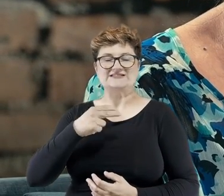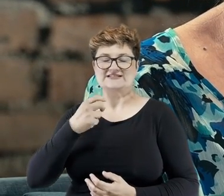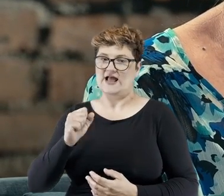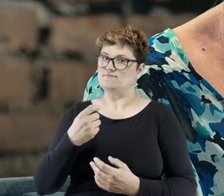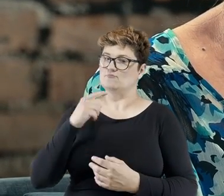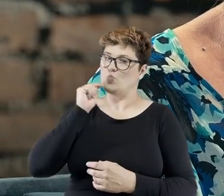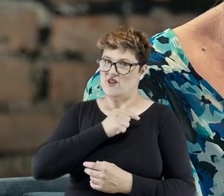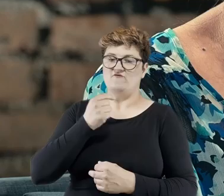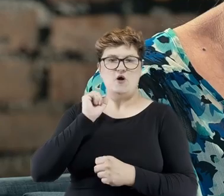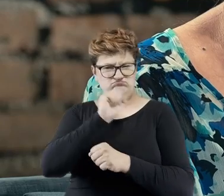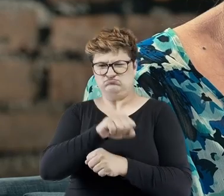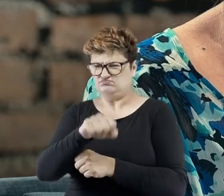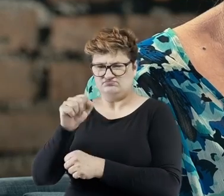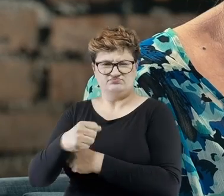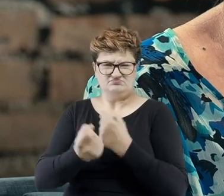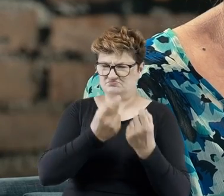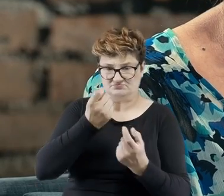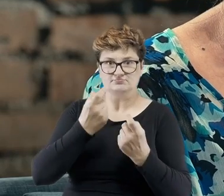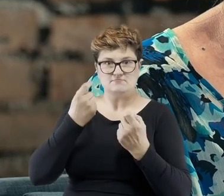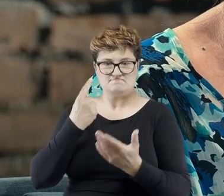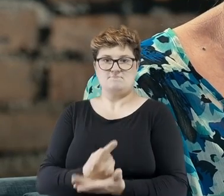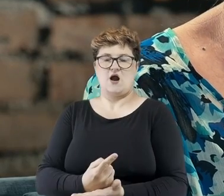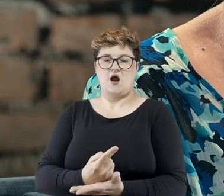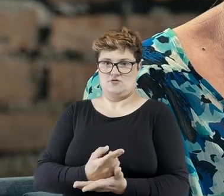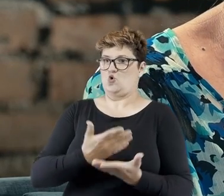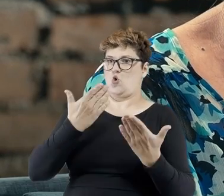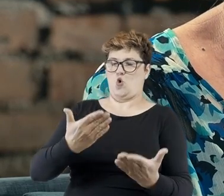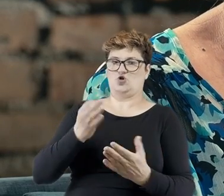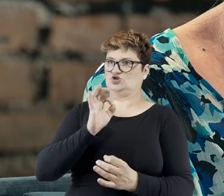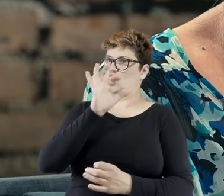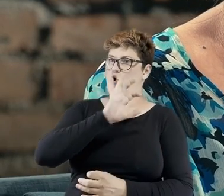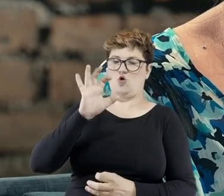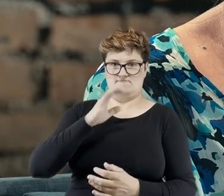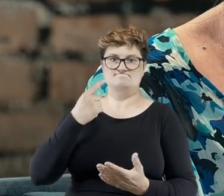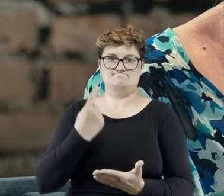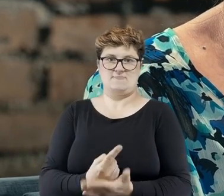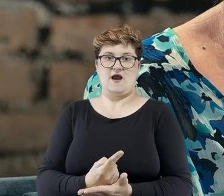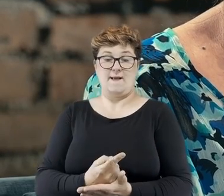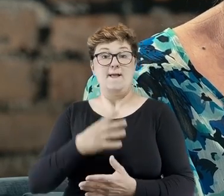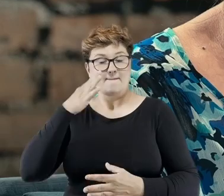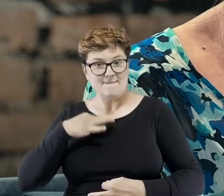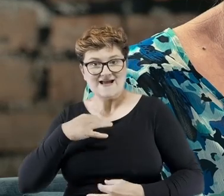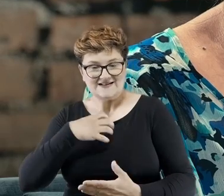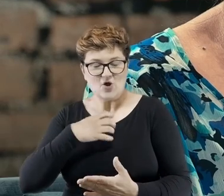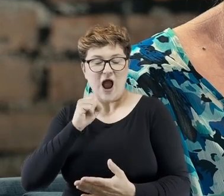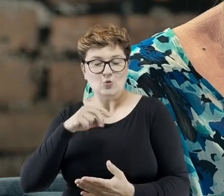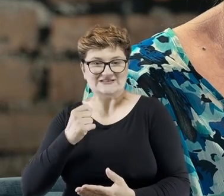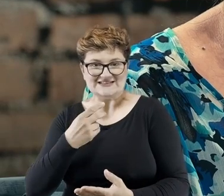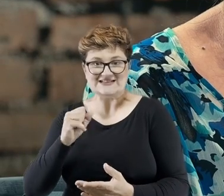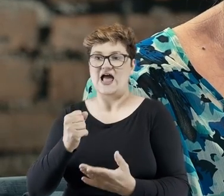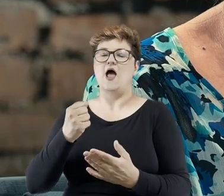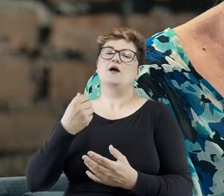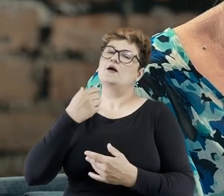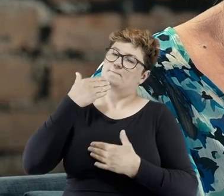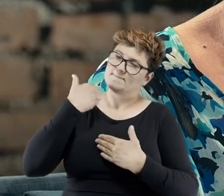wszystkie najróżniejsze trudności i dokonać tego dzieła, które tu dziś oglądamy. Pani dyrektorowa Augustyńska w gorących słowach